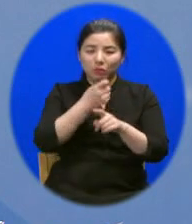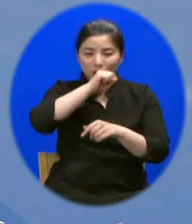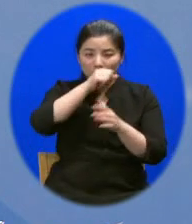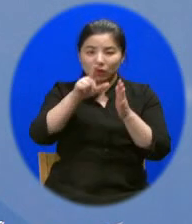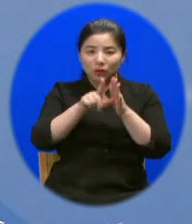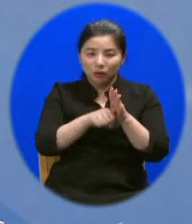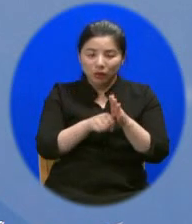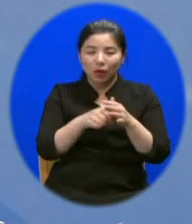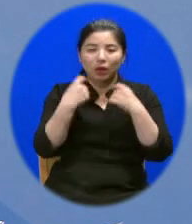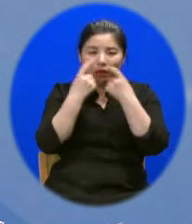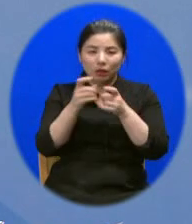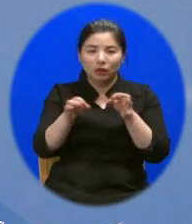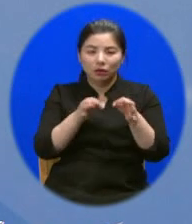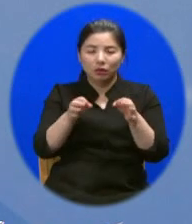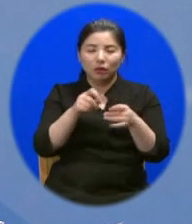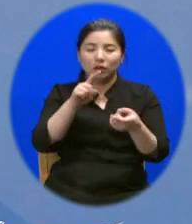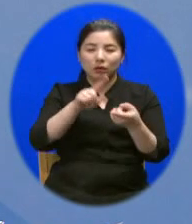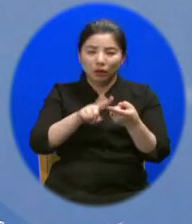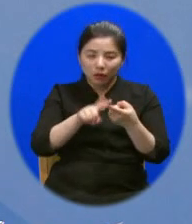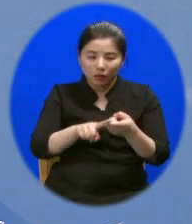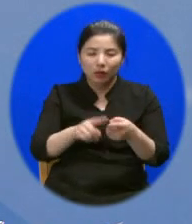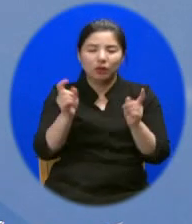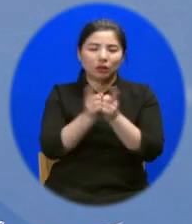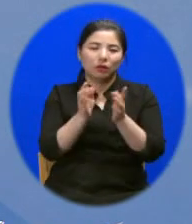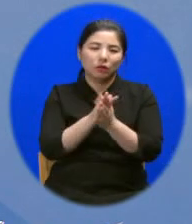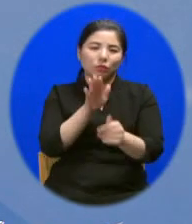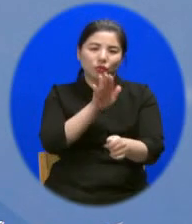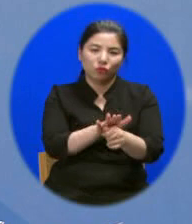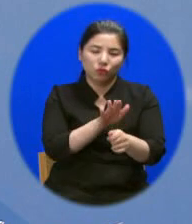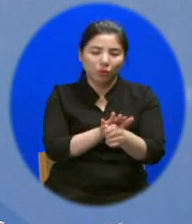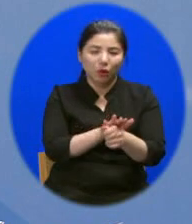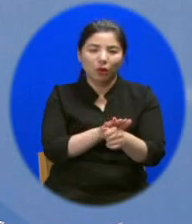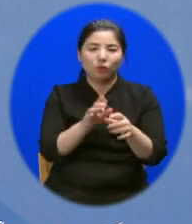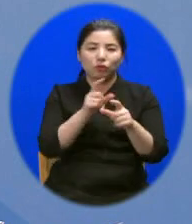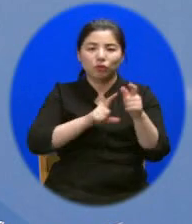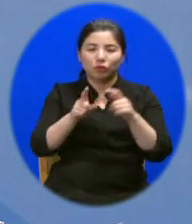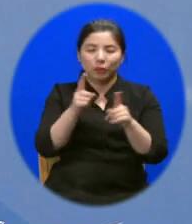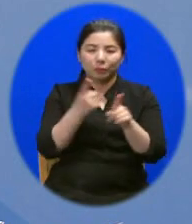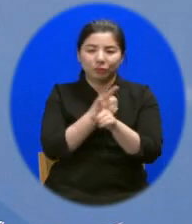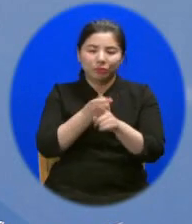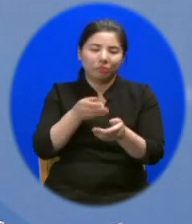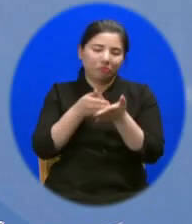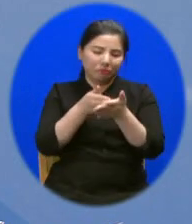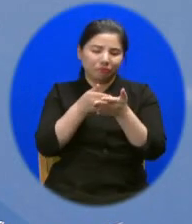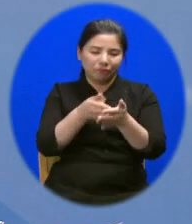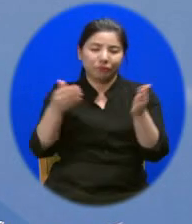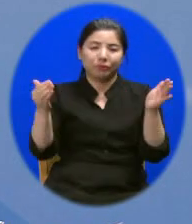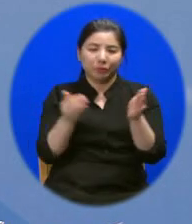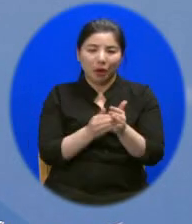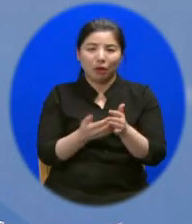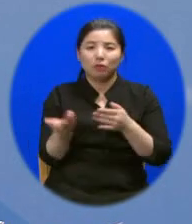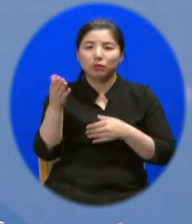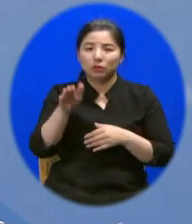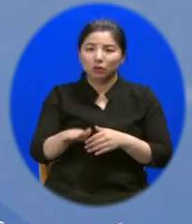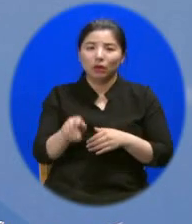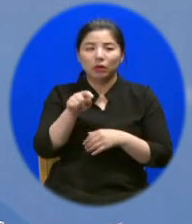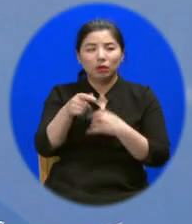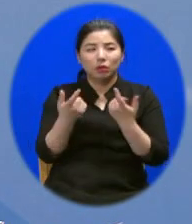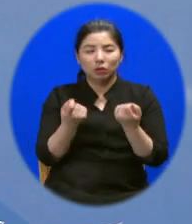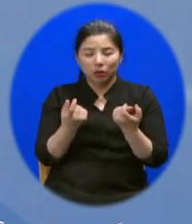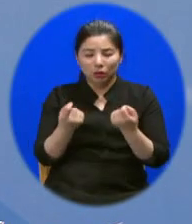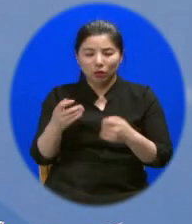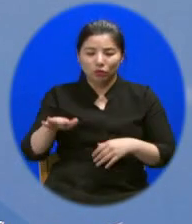소상공인에 대한 직접 지원을 수 된 내용으로 하는 추경 편성 할 것을 끊임없이 5 했습니다 그러나 그와 같은